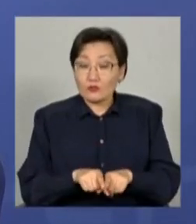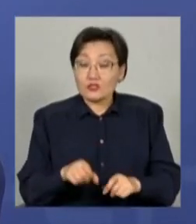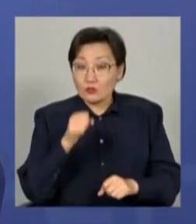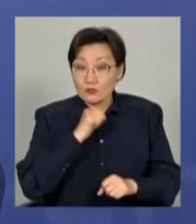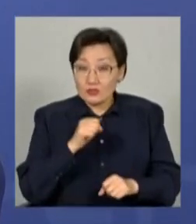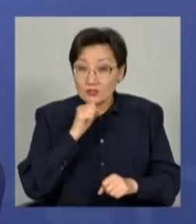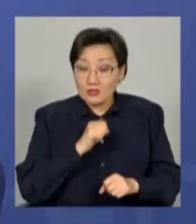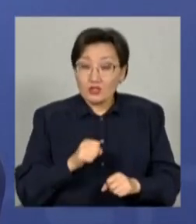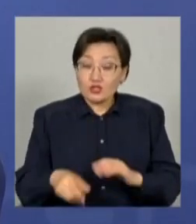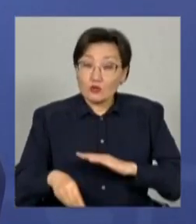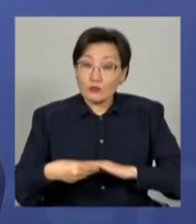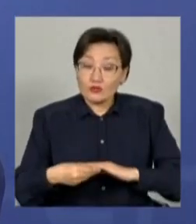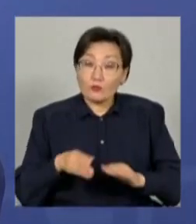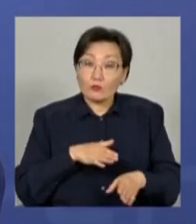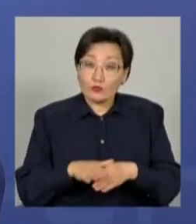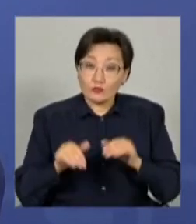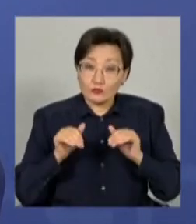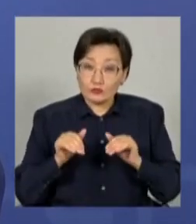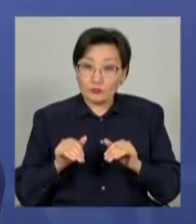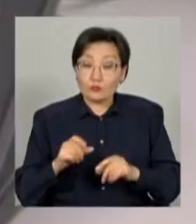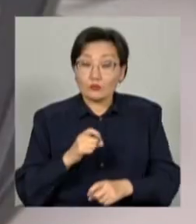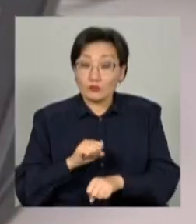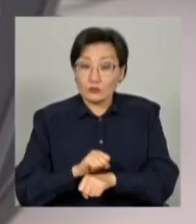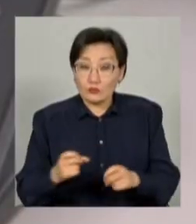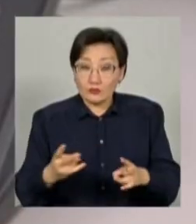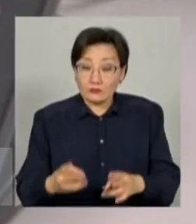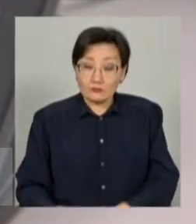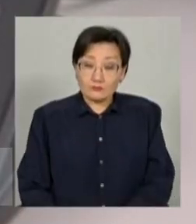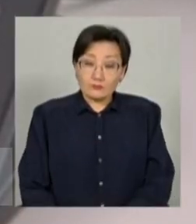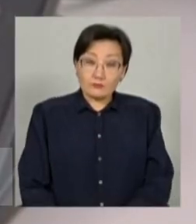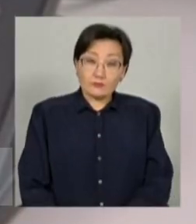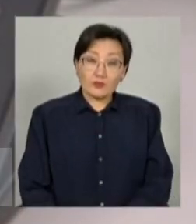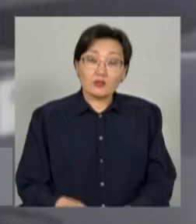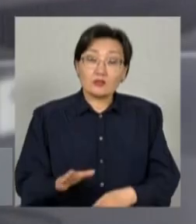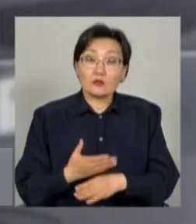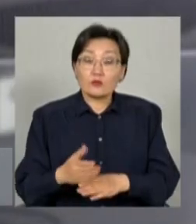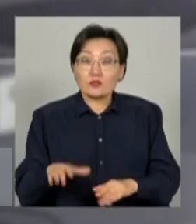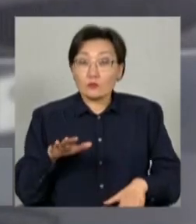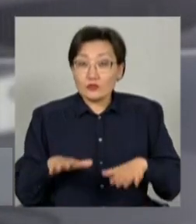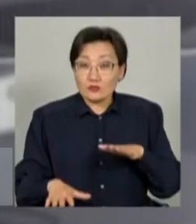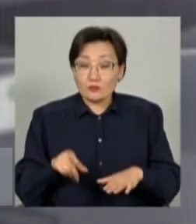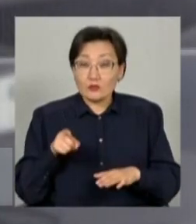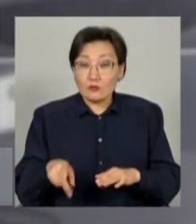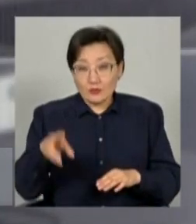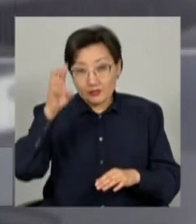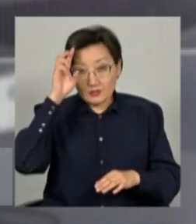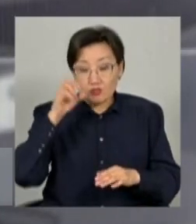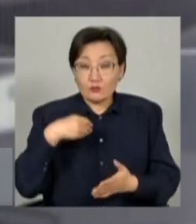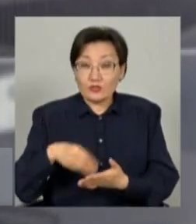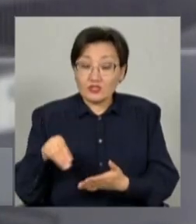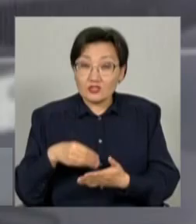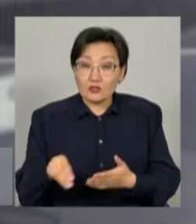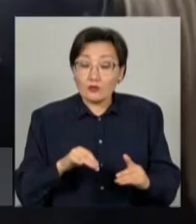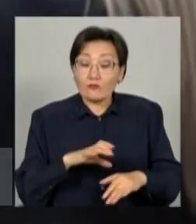осы жемқорлықты тию үшін атсалысуға шақырамын. Бұдан бөлек күмән келтіретін 1000 мемлекеттік сатып